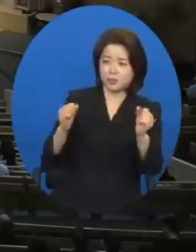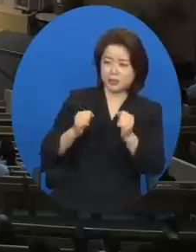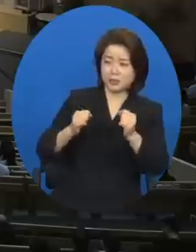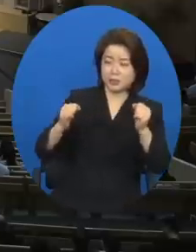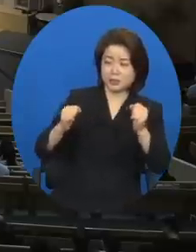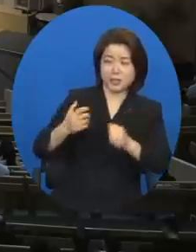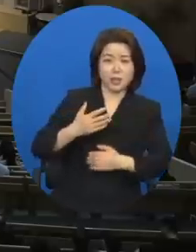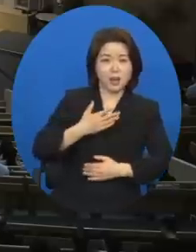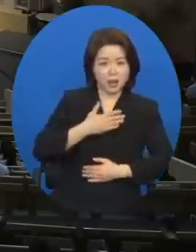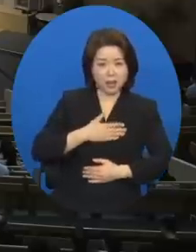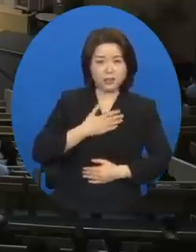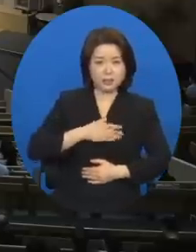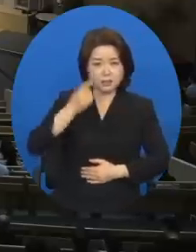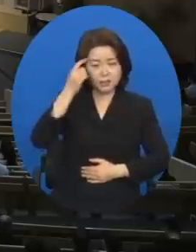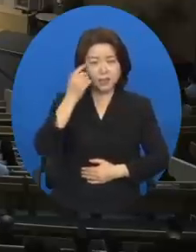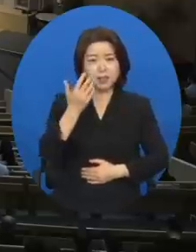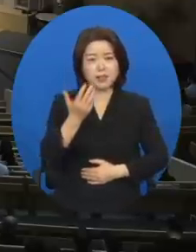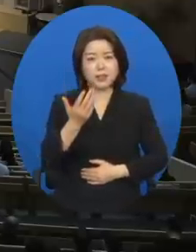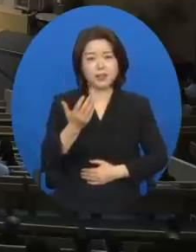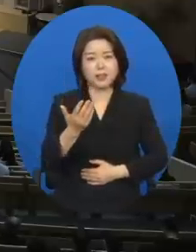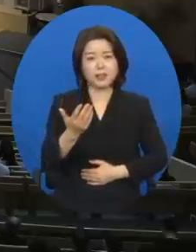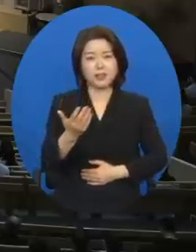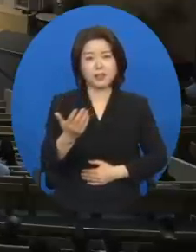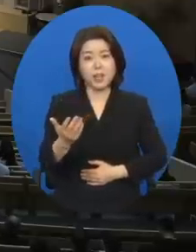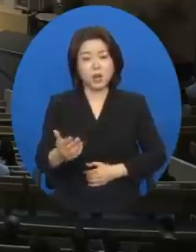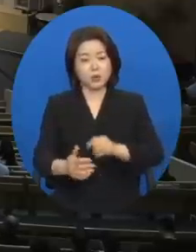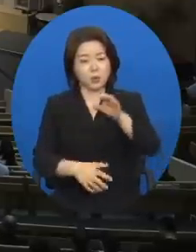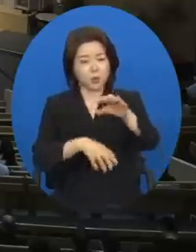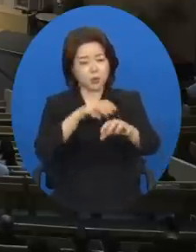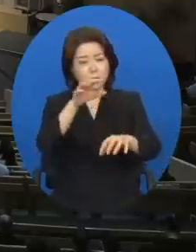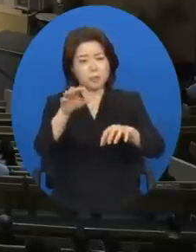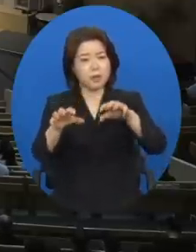냉랭함을 하느냐,